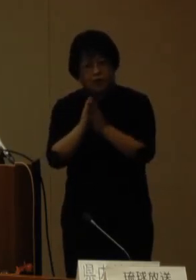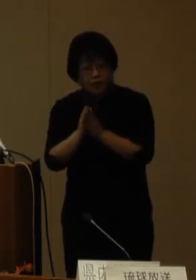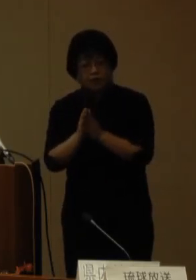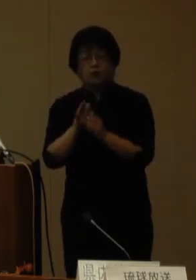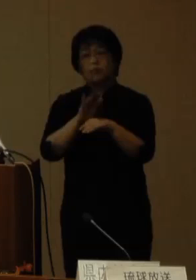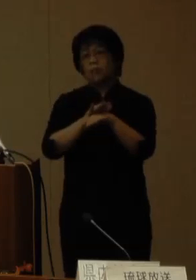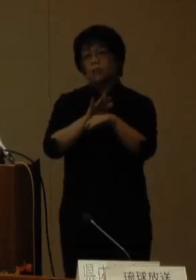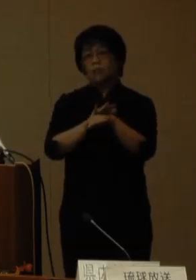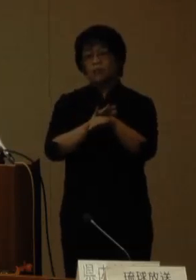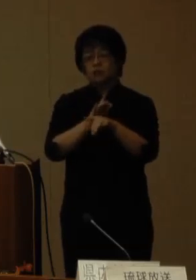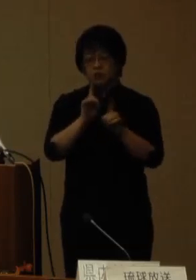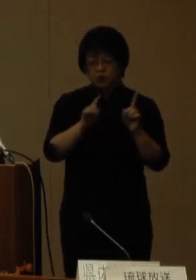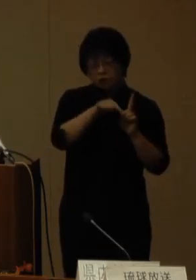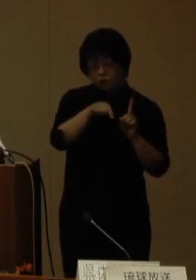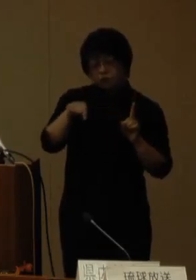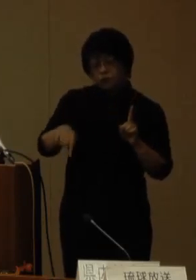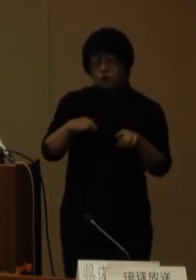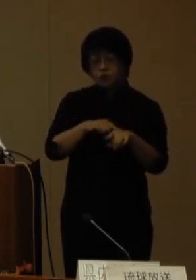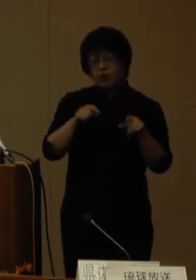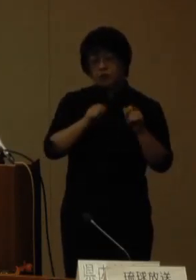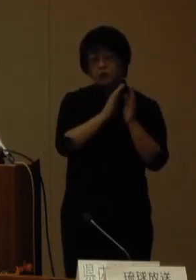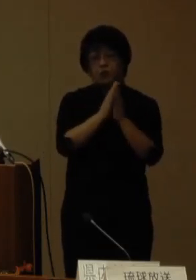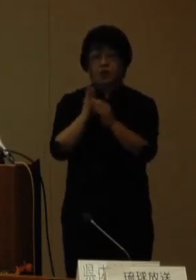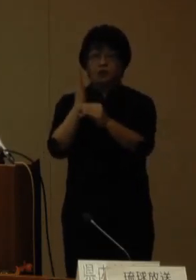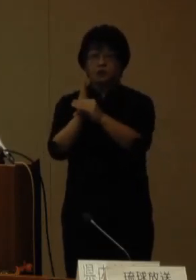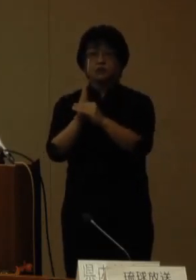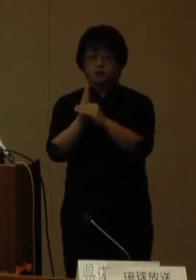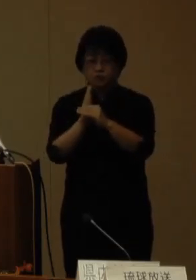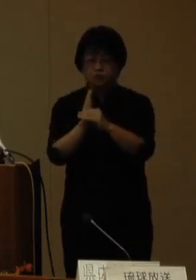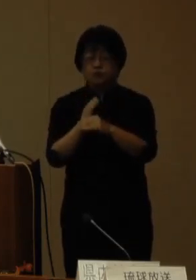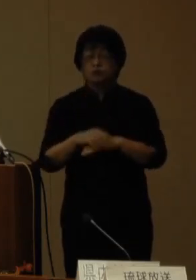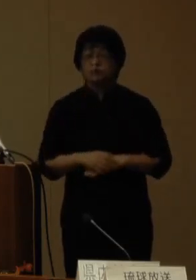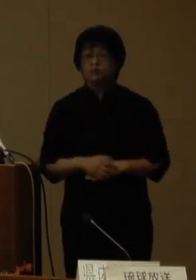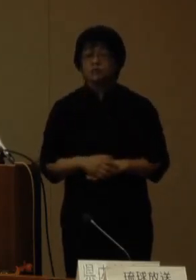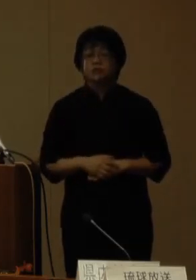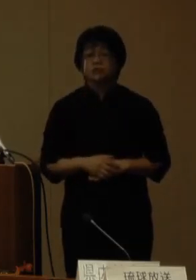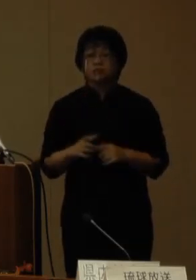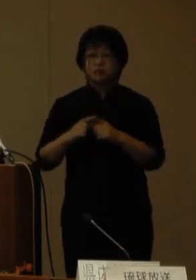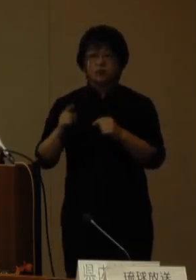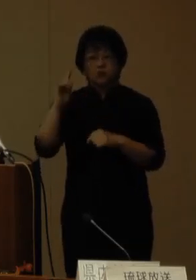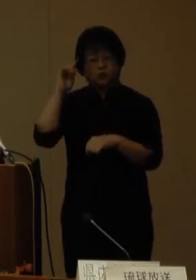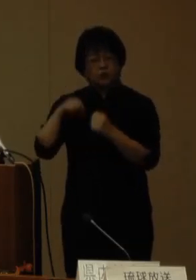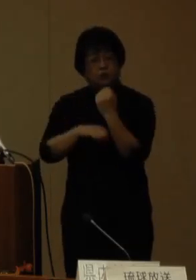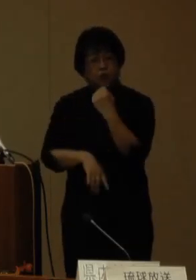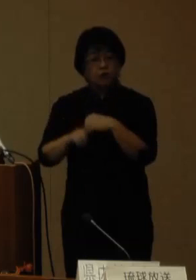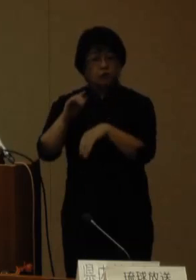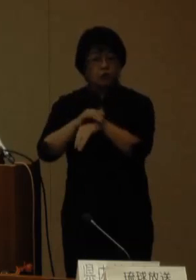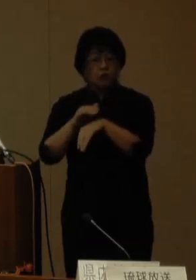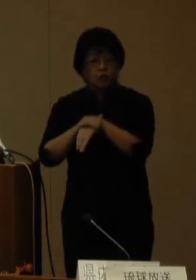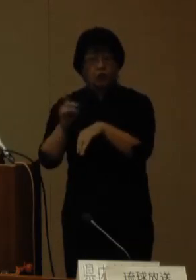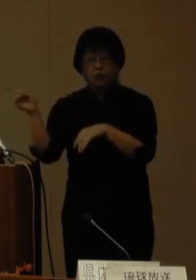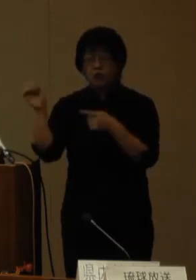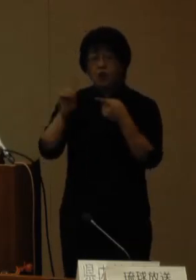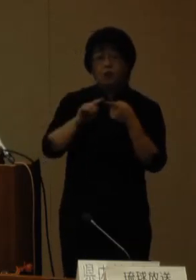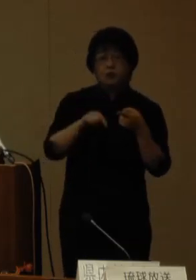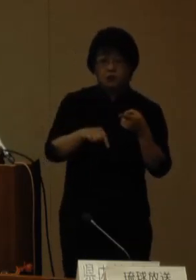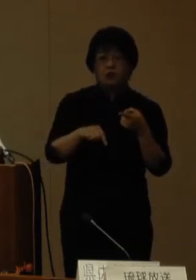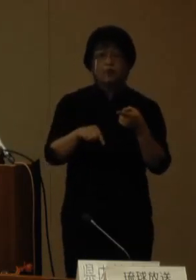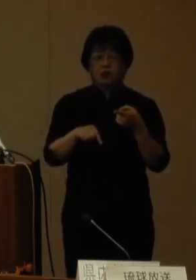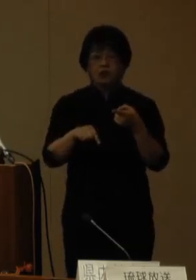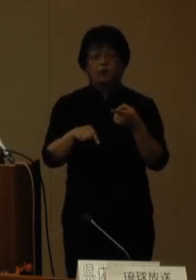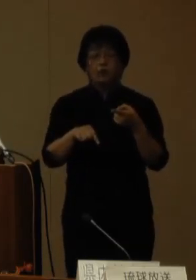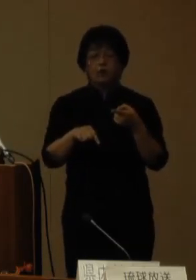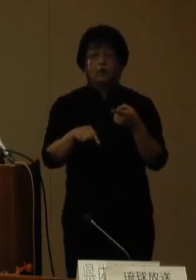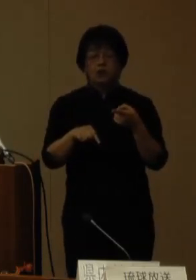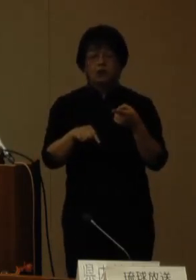縮をお願いしているところです。これにつきましては国の基本的対処方針にものっとった同